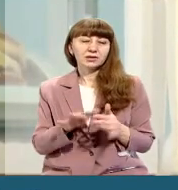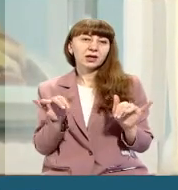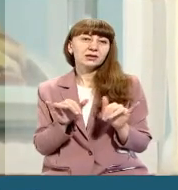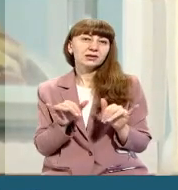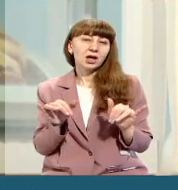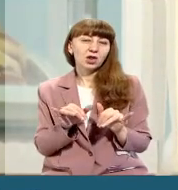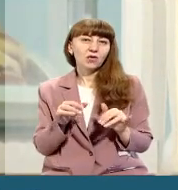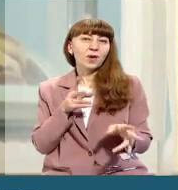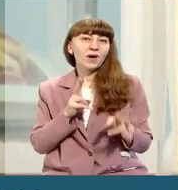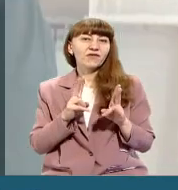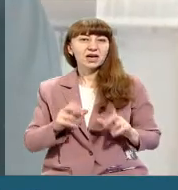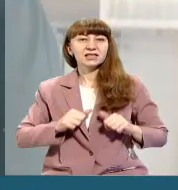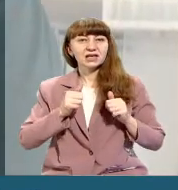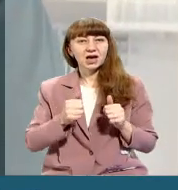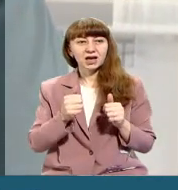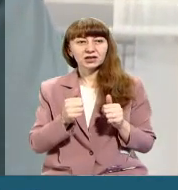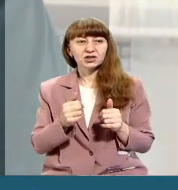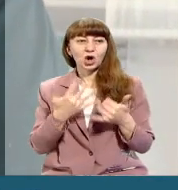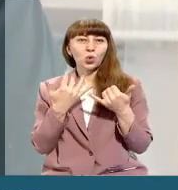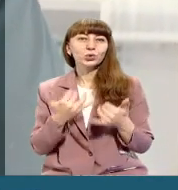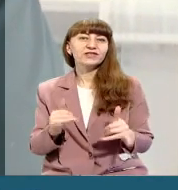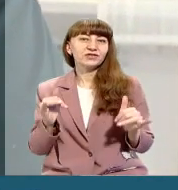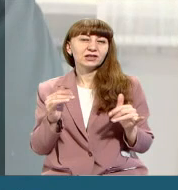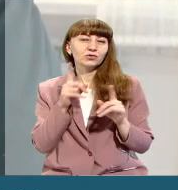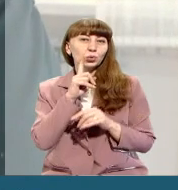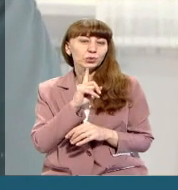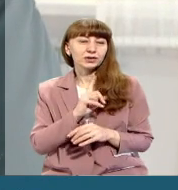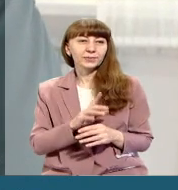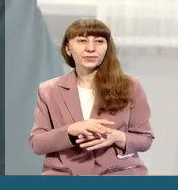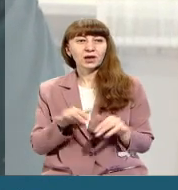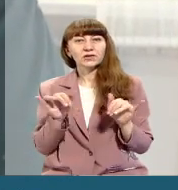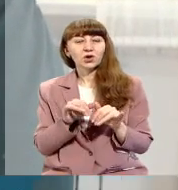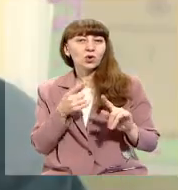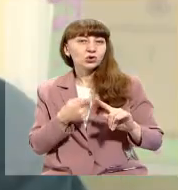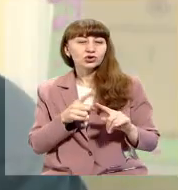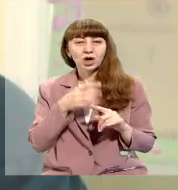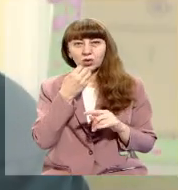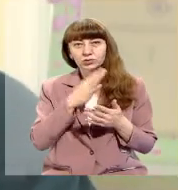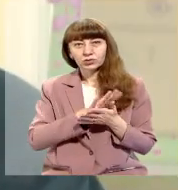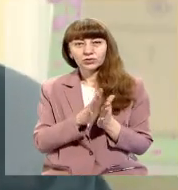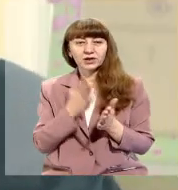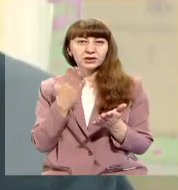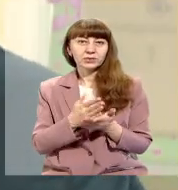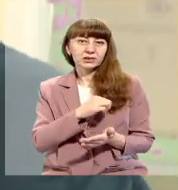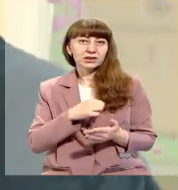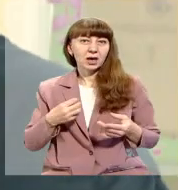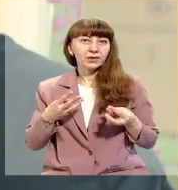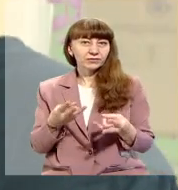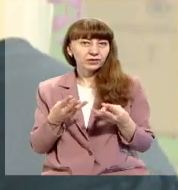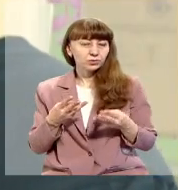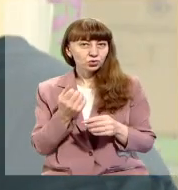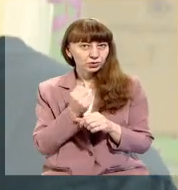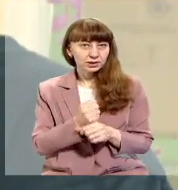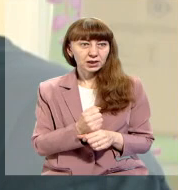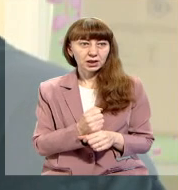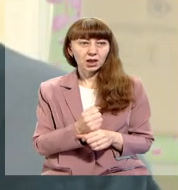стараются удивить ребят новая столовая очень хорошая все условия для работы есть сами делаем выпечку горячее питание у